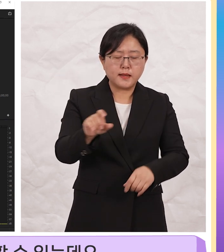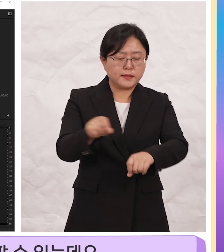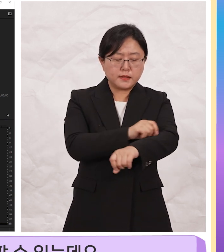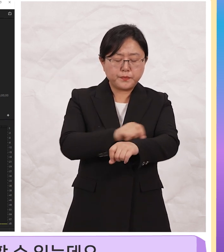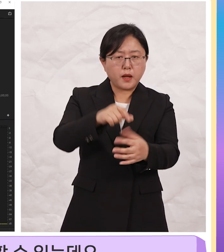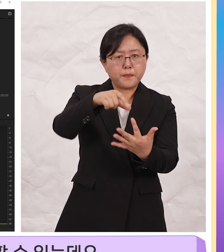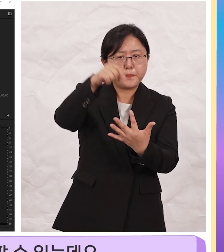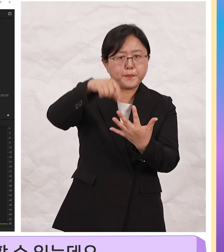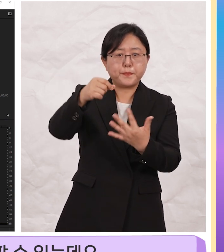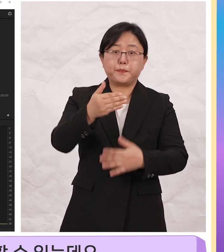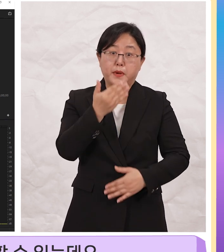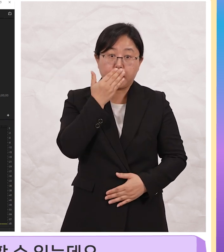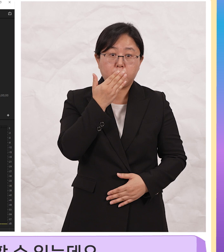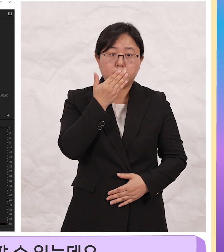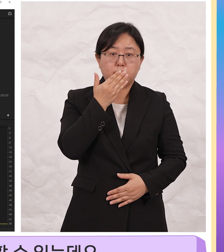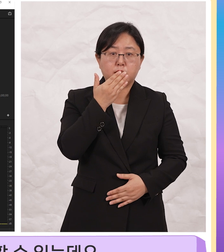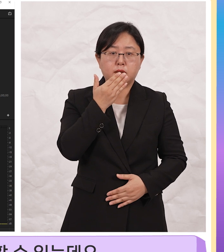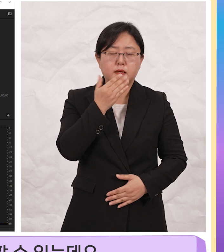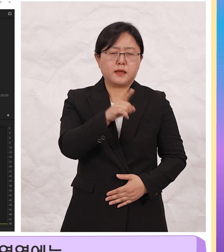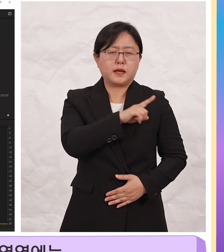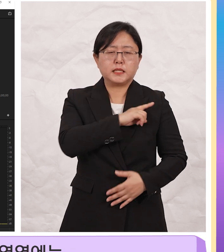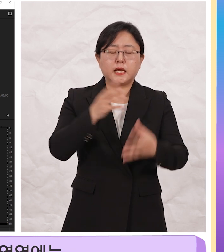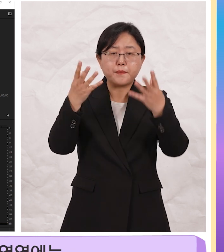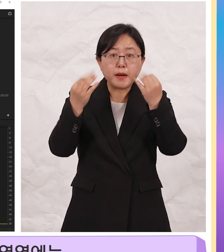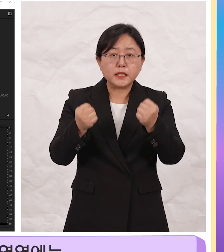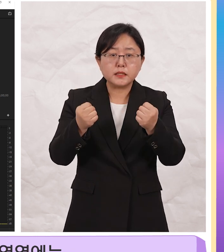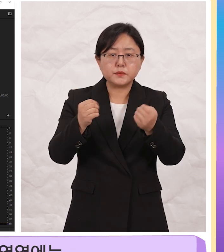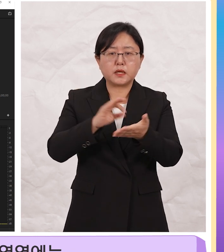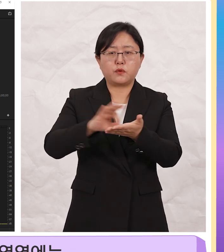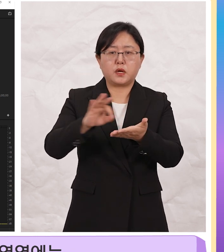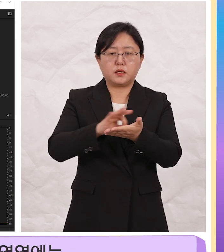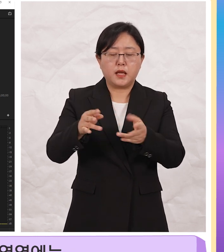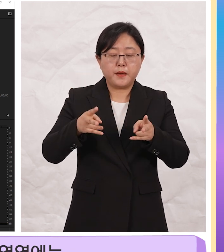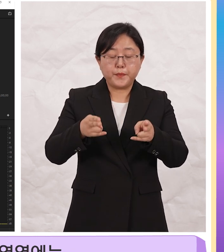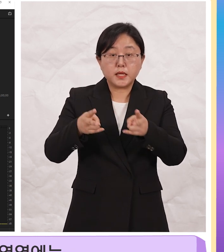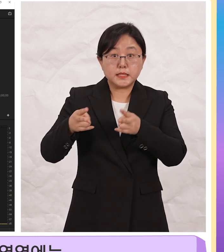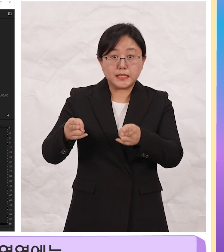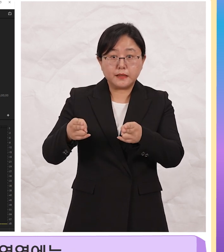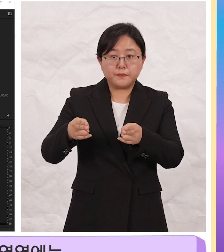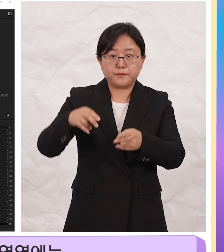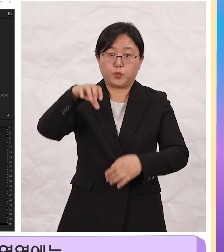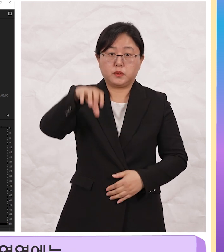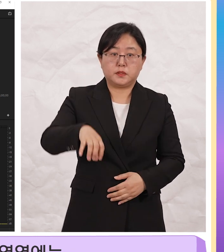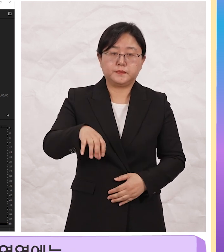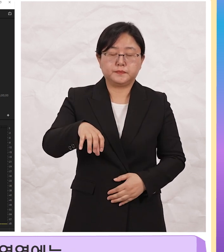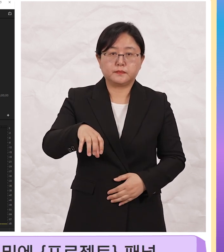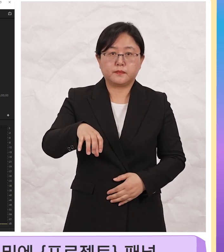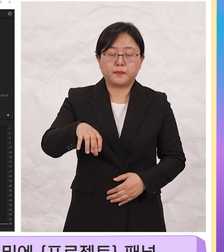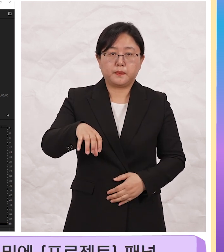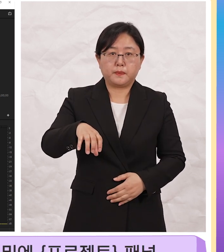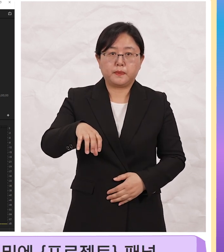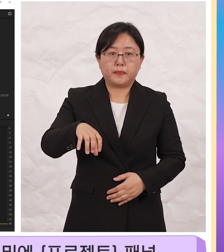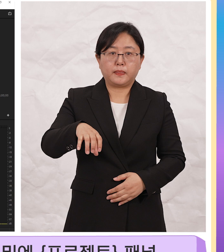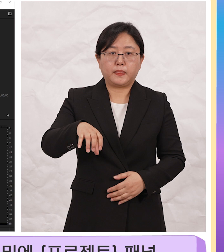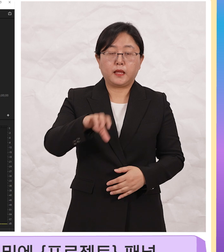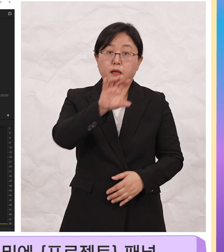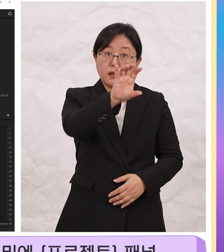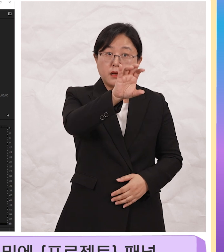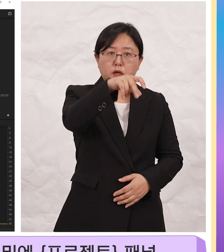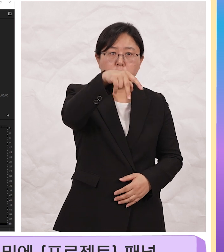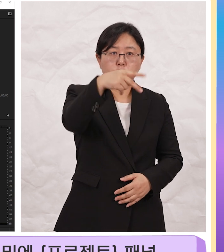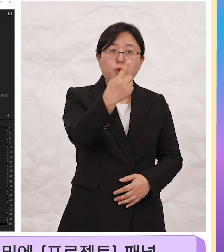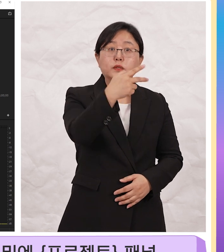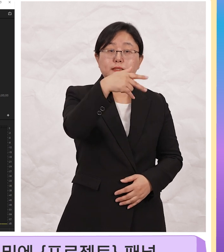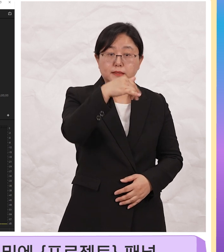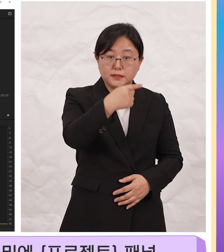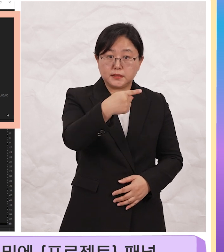특정한 패널을 선택할 수 있는데요. 가장 많이 사용하는 편집 작업 영역에서는 여기 보시면